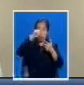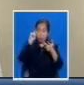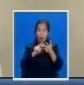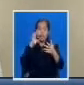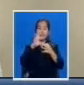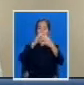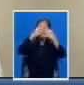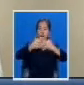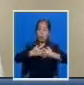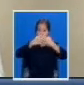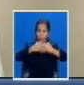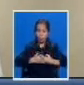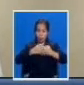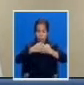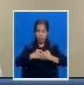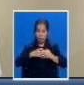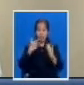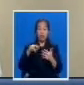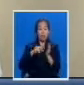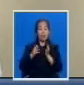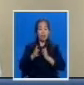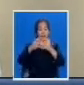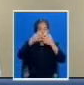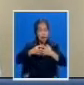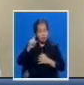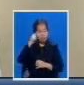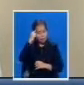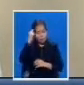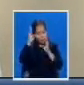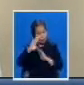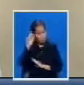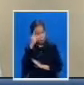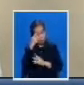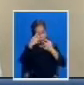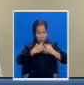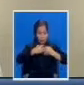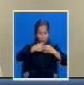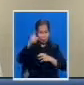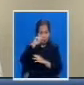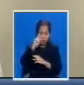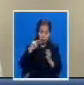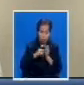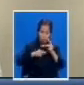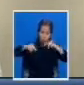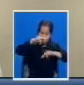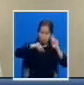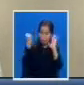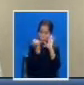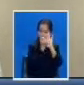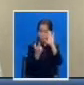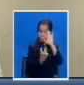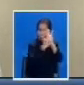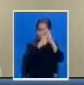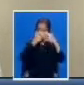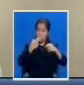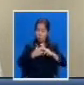มนะครับซึ่งจะเน้นในเรื่องของความคิดที่สร้างสรรค์เราก็จะปรับปรุงในเรื่องของการคุ้มครองทรัพย์สินทางปัญญาเส